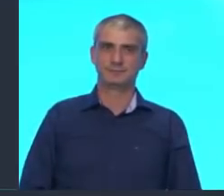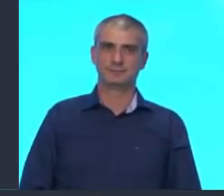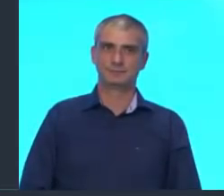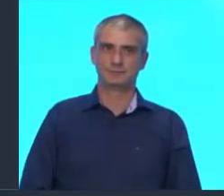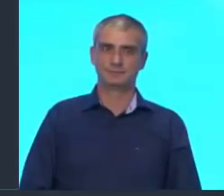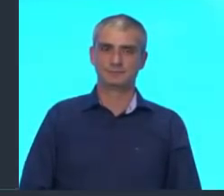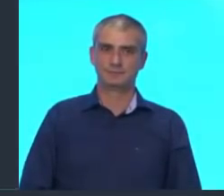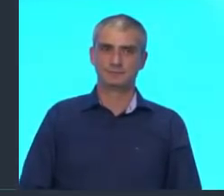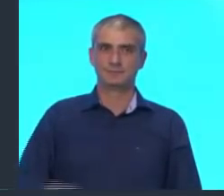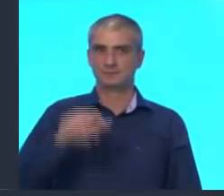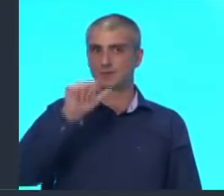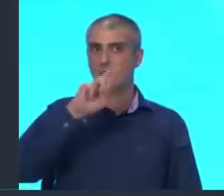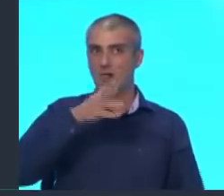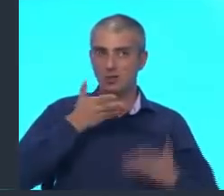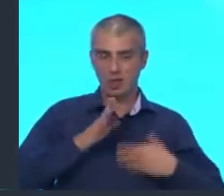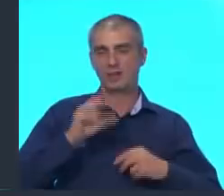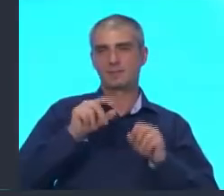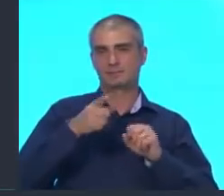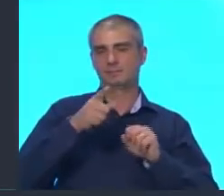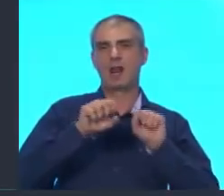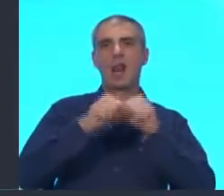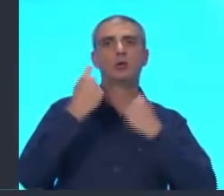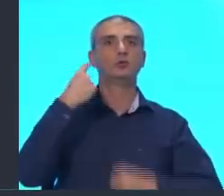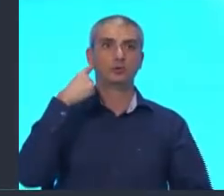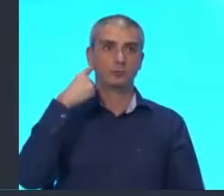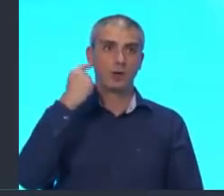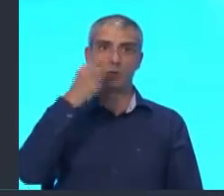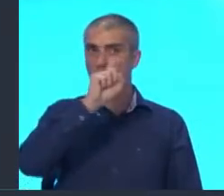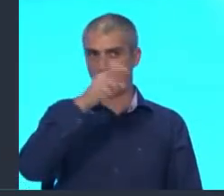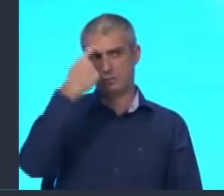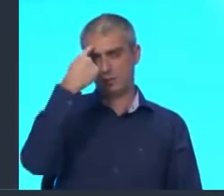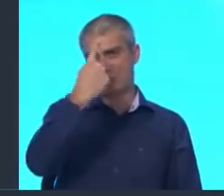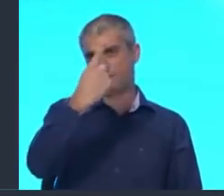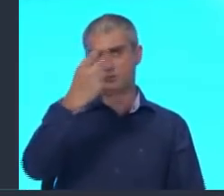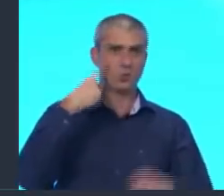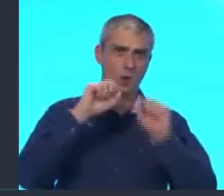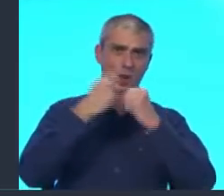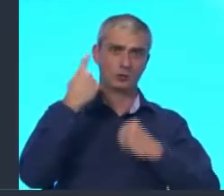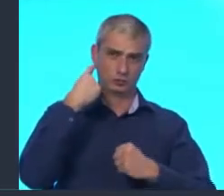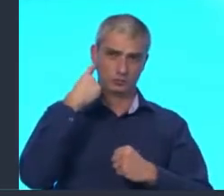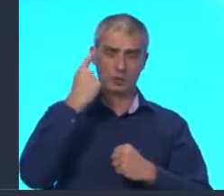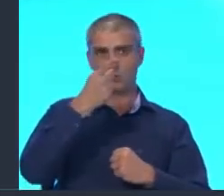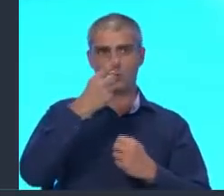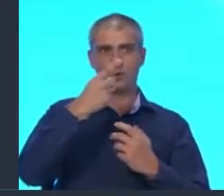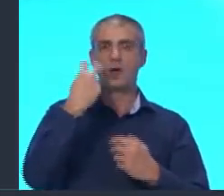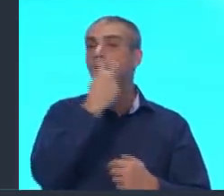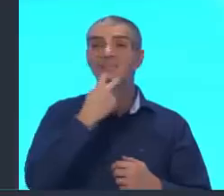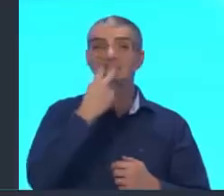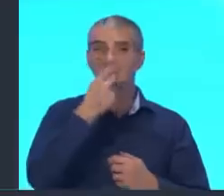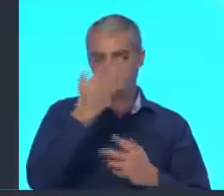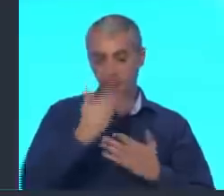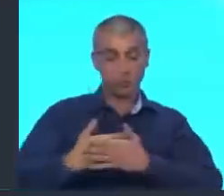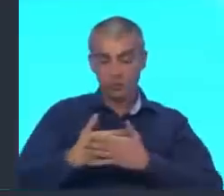אורלי נולד כלקוי שמיעה. הוא כנראה ידע לבד שהוא לקוי שמיעה. הוא קרא שפתיים מאז שהוא תינוק.